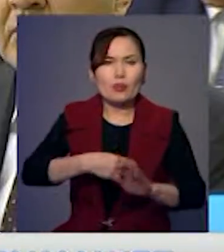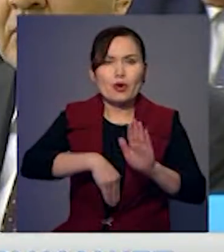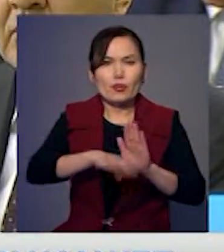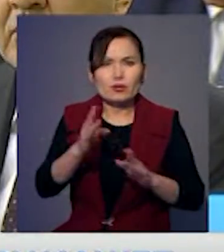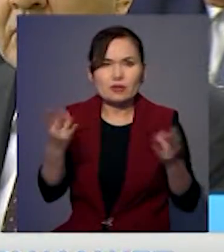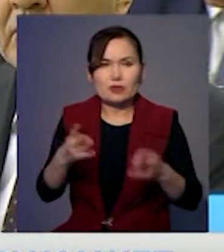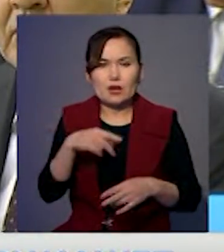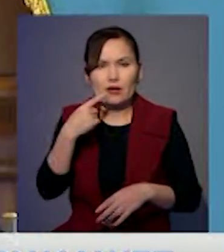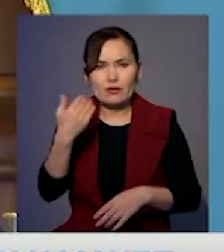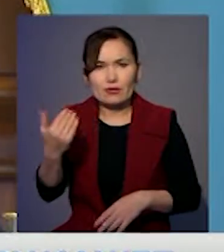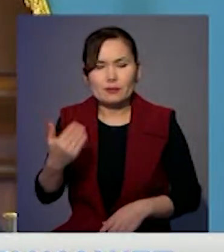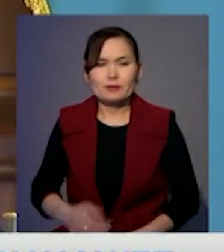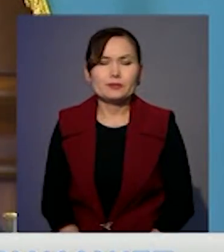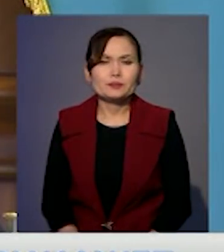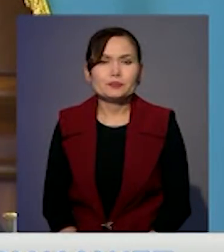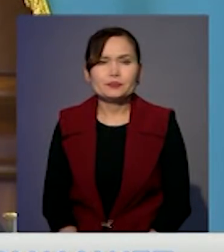керек.